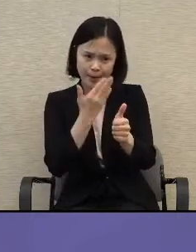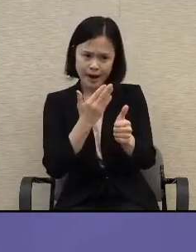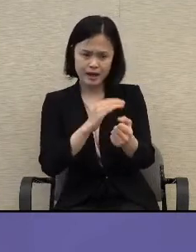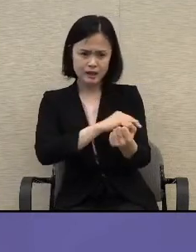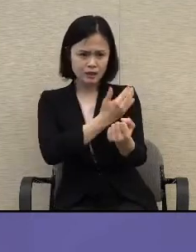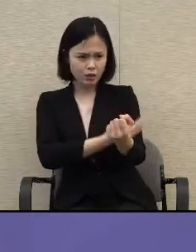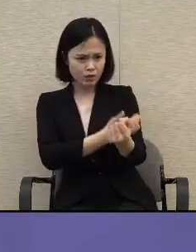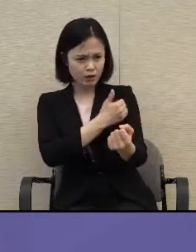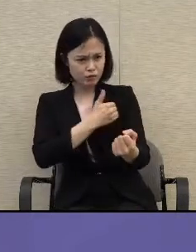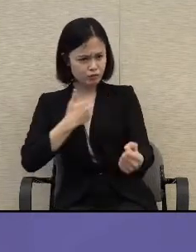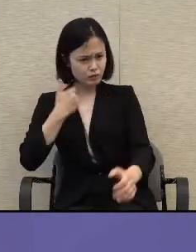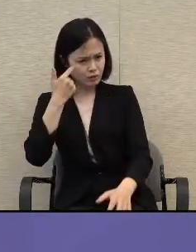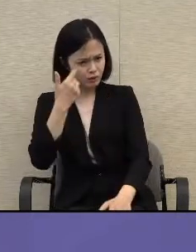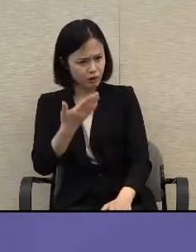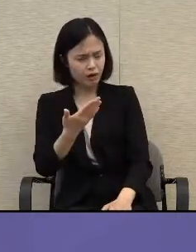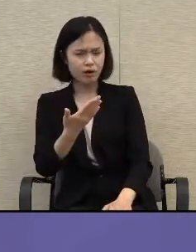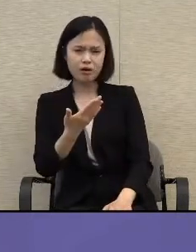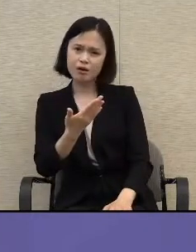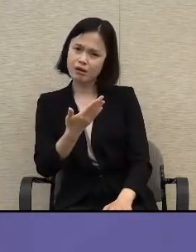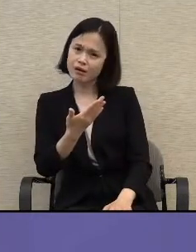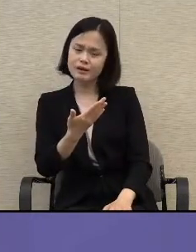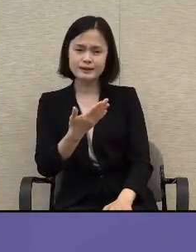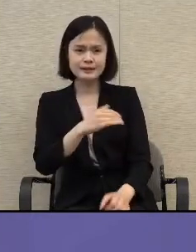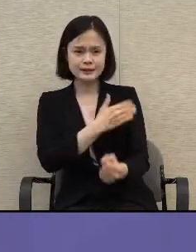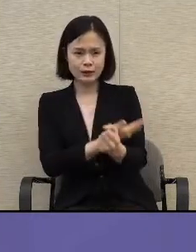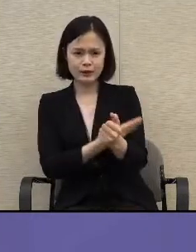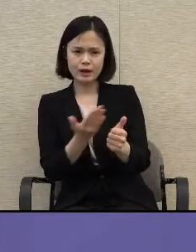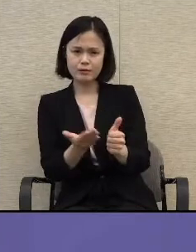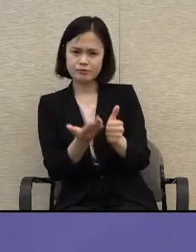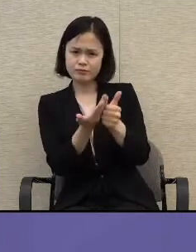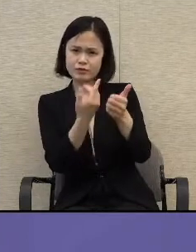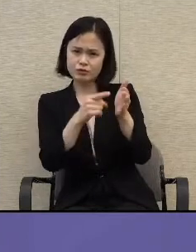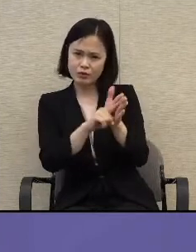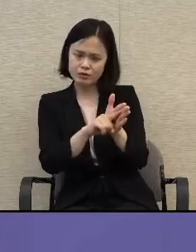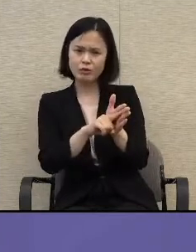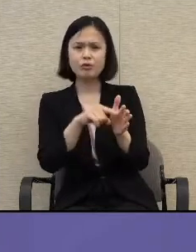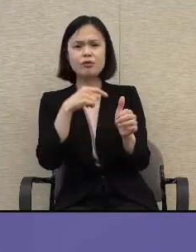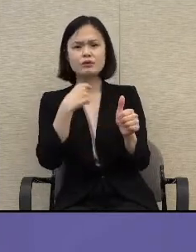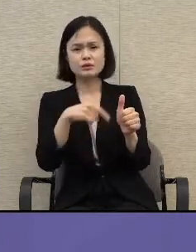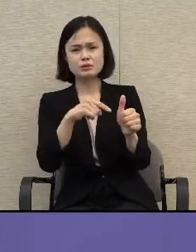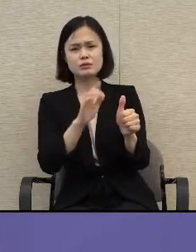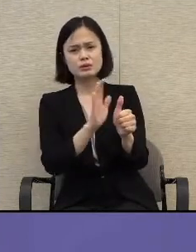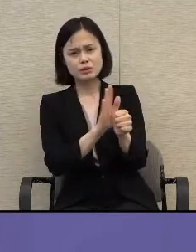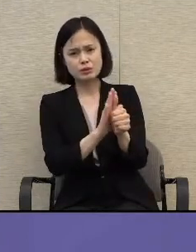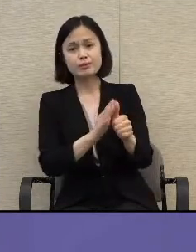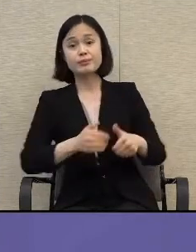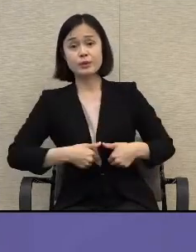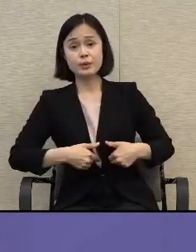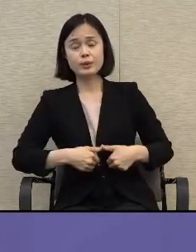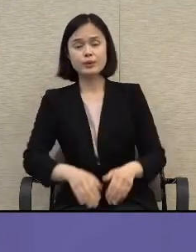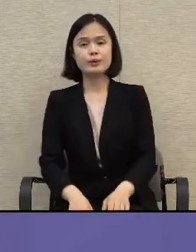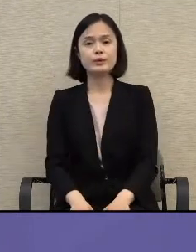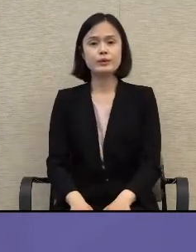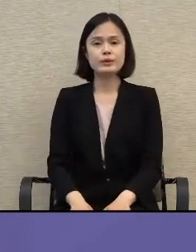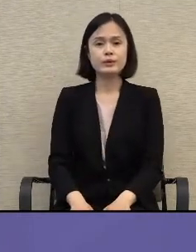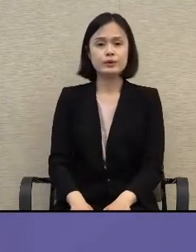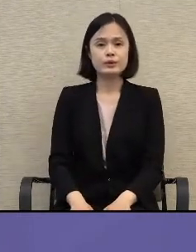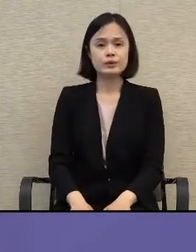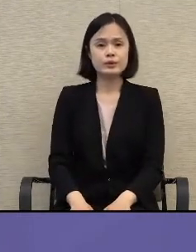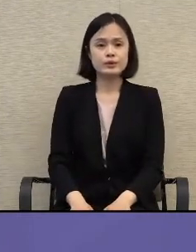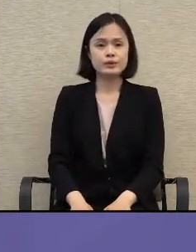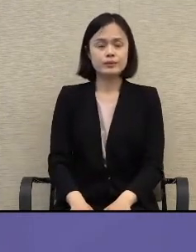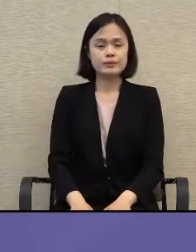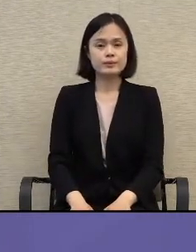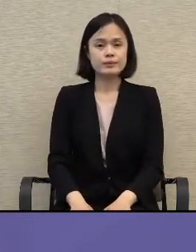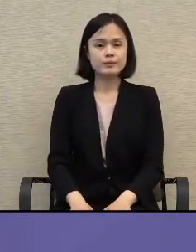대한 고민들이 진행이 되고 있는 상황입니다. 그리고 또 현재의 전달 체계는 정신 아무리 뭐